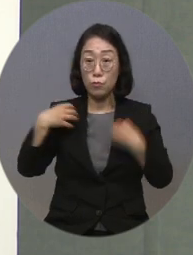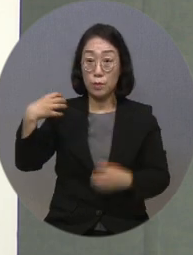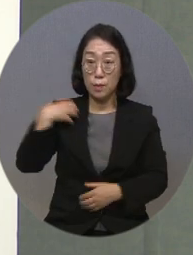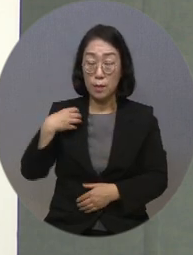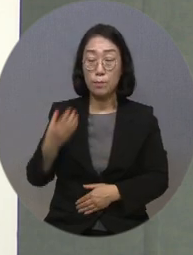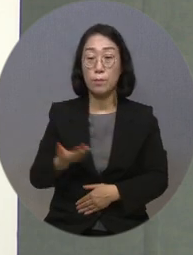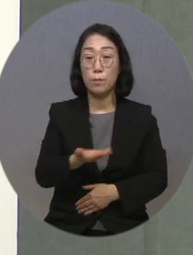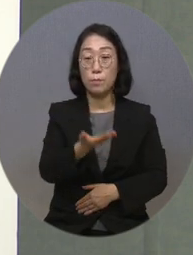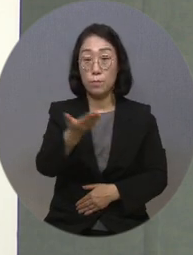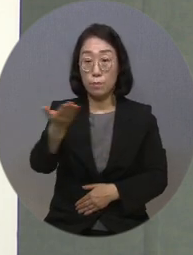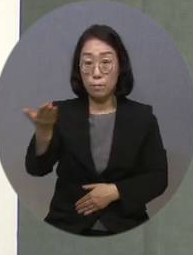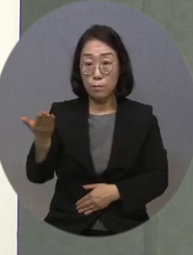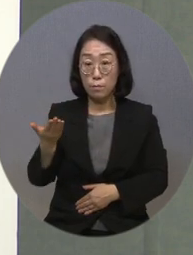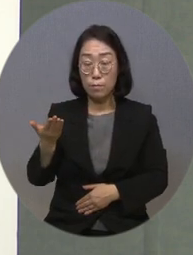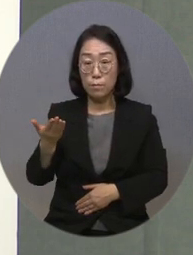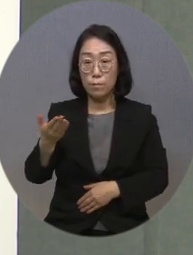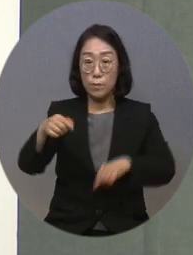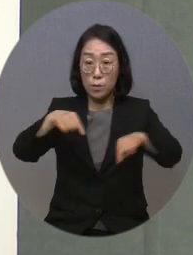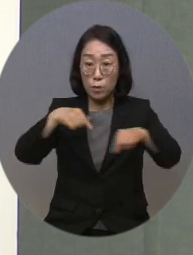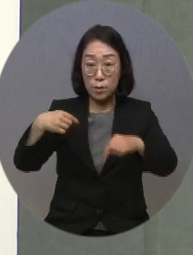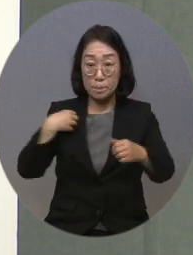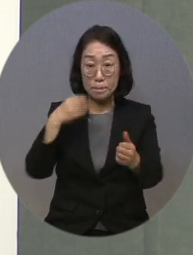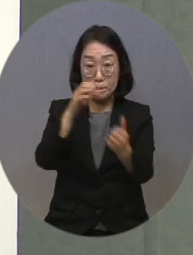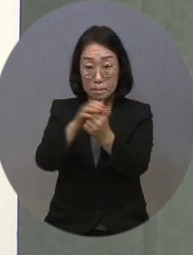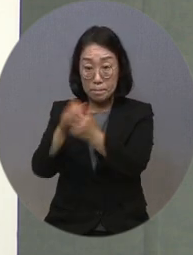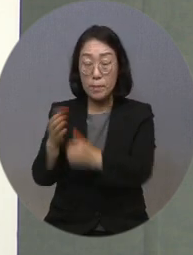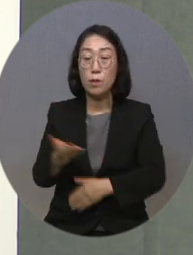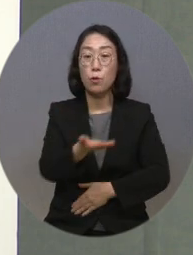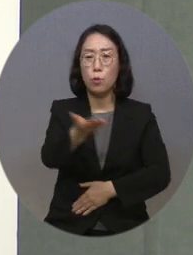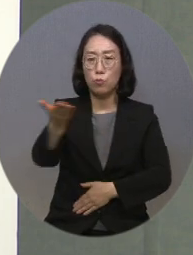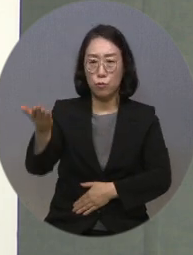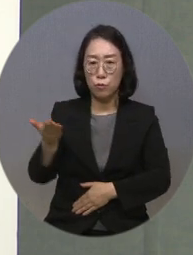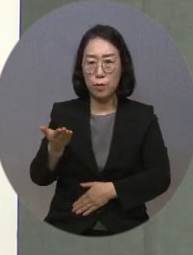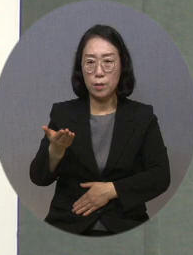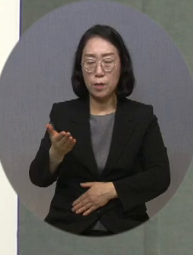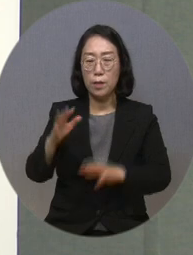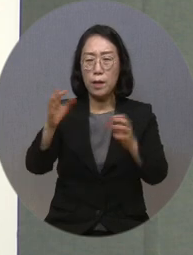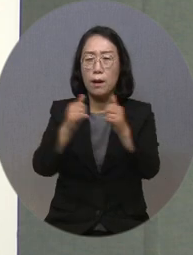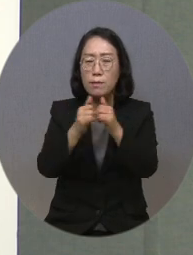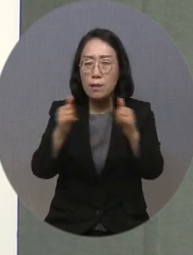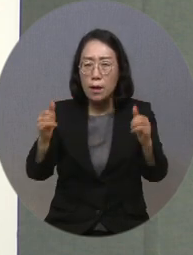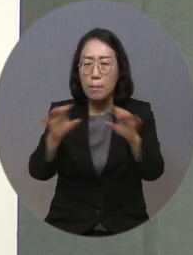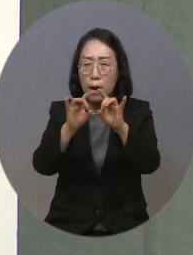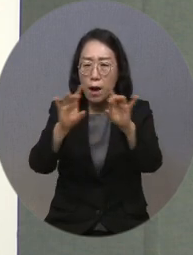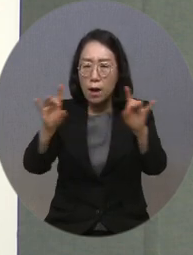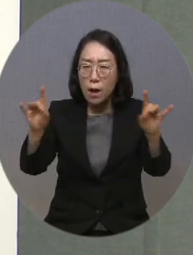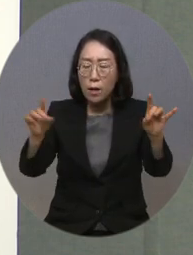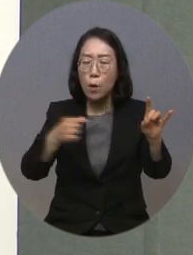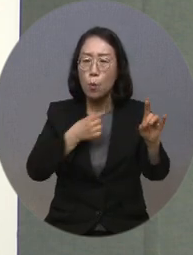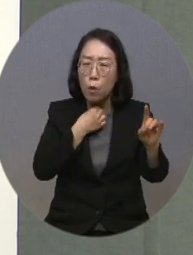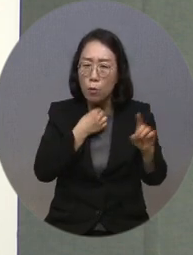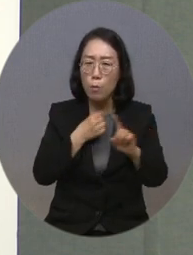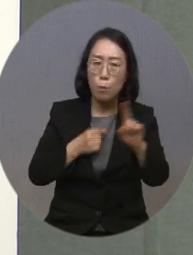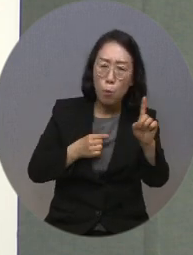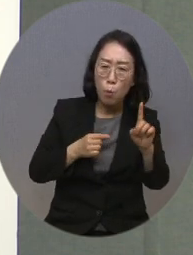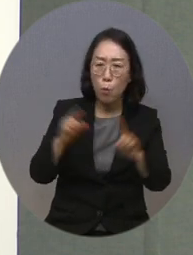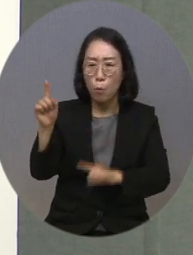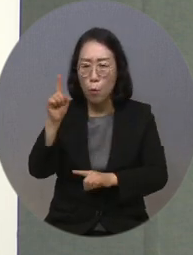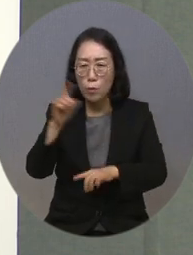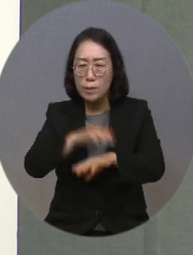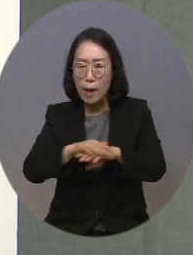여러 지도자 여러분이 국민의 마음이, 국민의 뜻이 어디에 있는가를